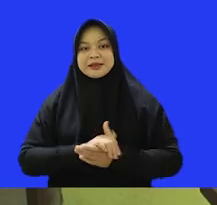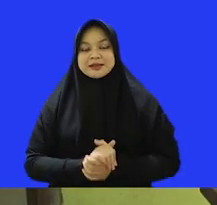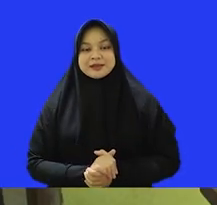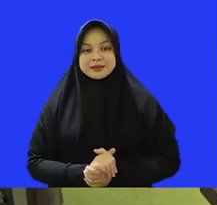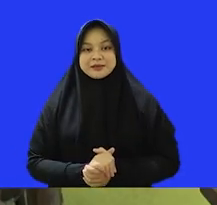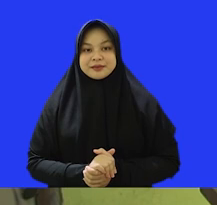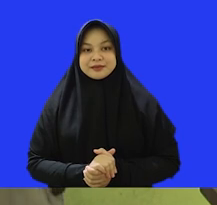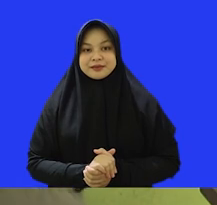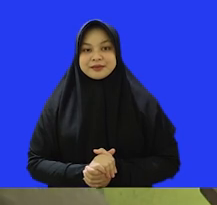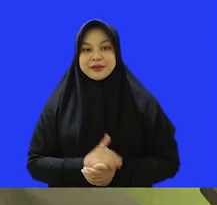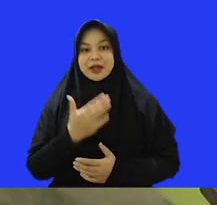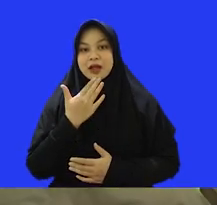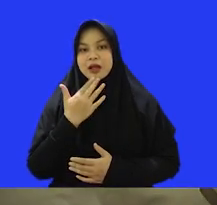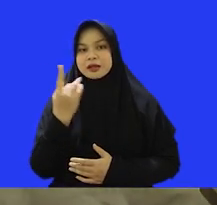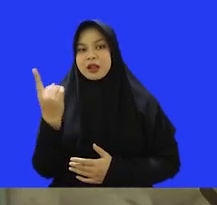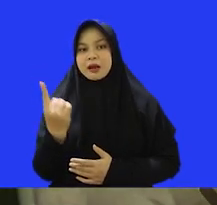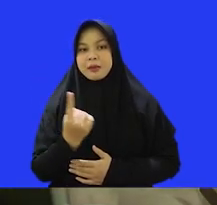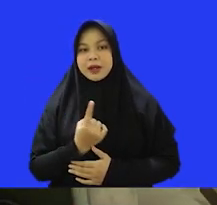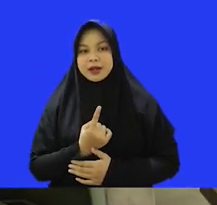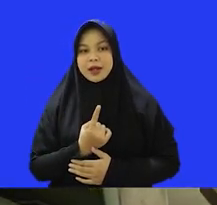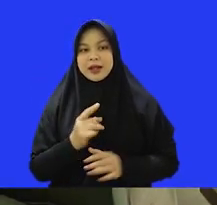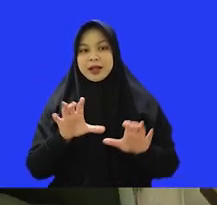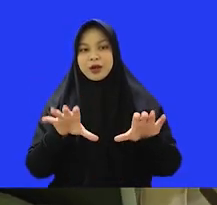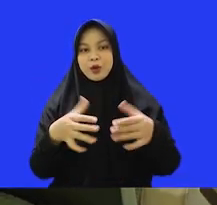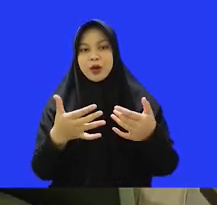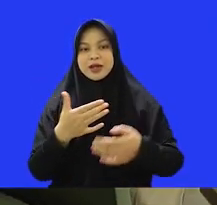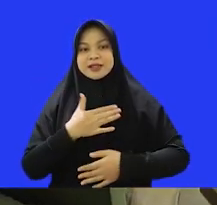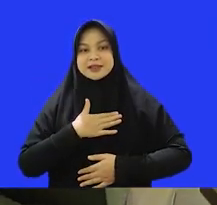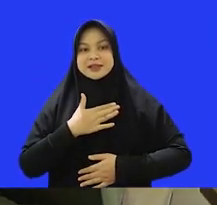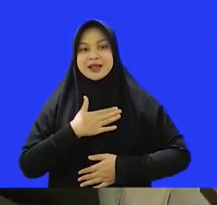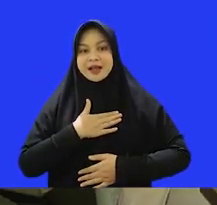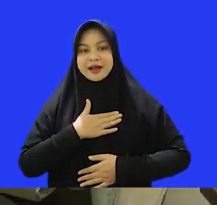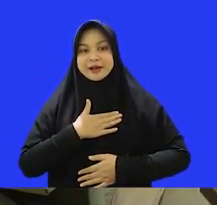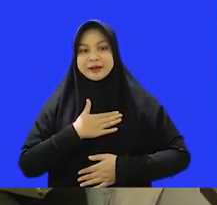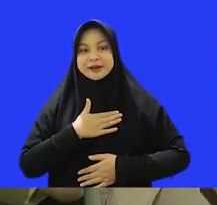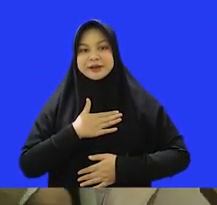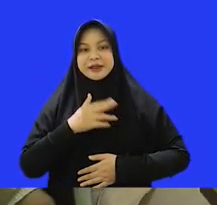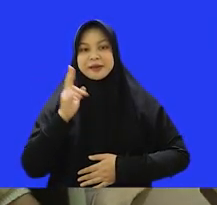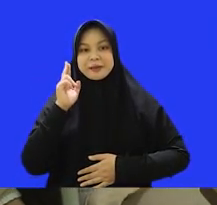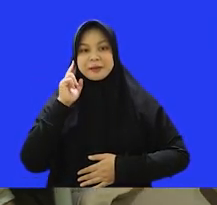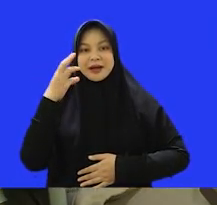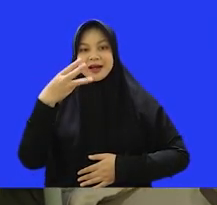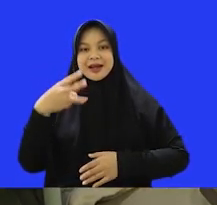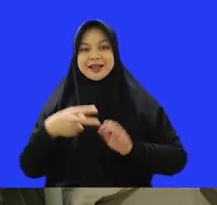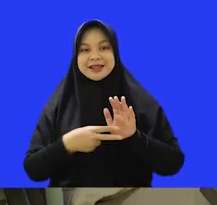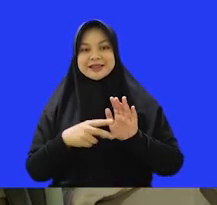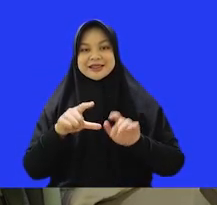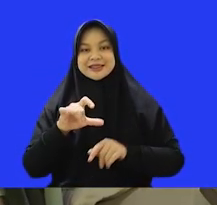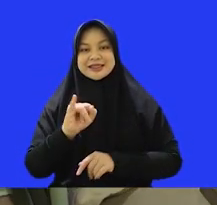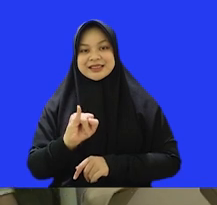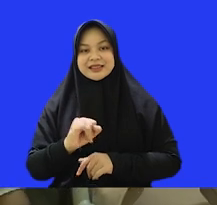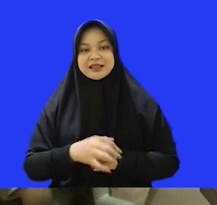Ya, selamat datang di ruangan saya ya, Mbak Anci.